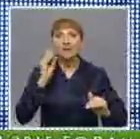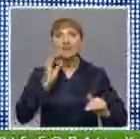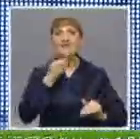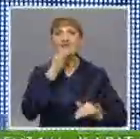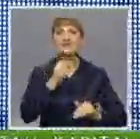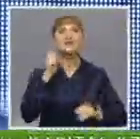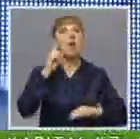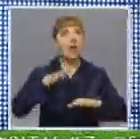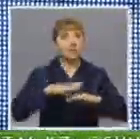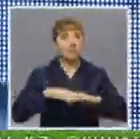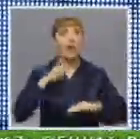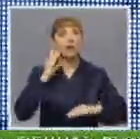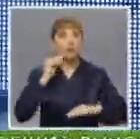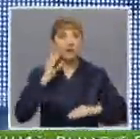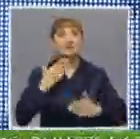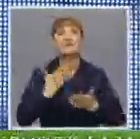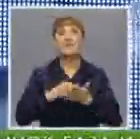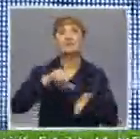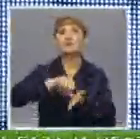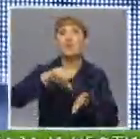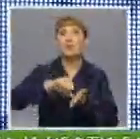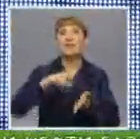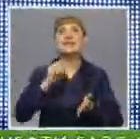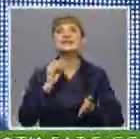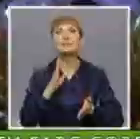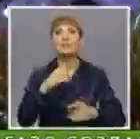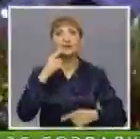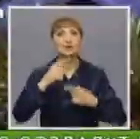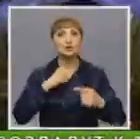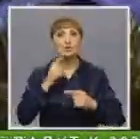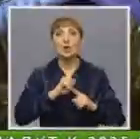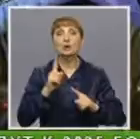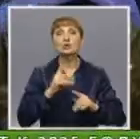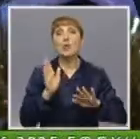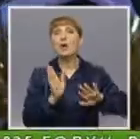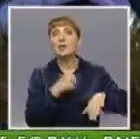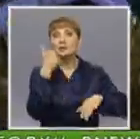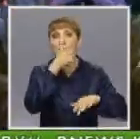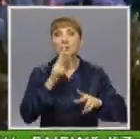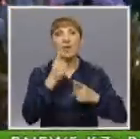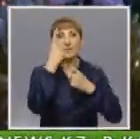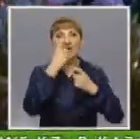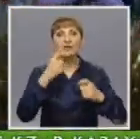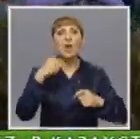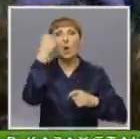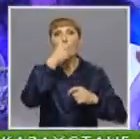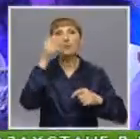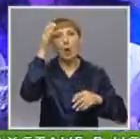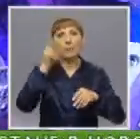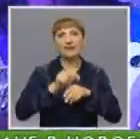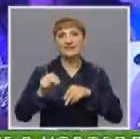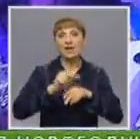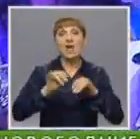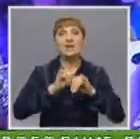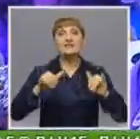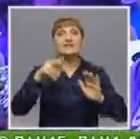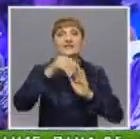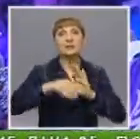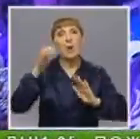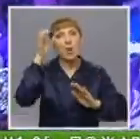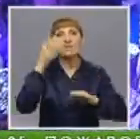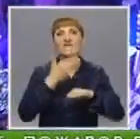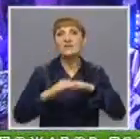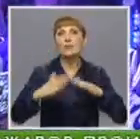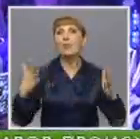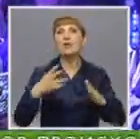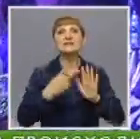высказал и аким Алматы. В своем выступлении Ахметжан Есимов подчеркнул, что уходящий год был объявлен годом образования. Только на развитие сферы науки